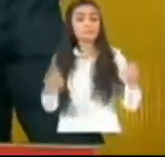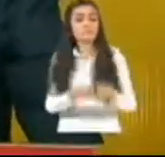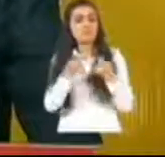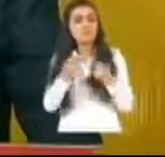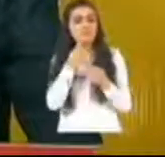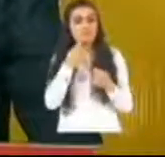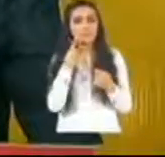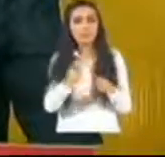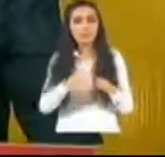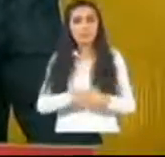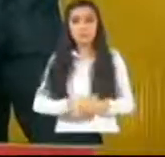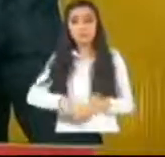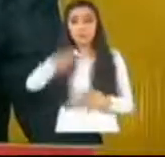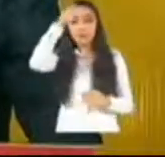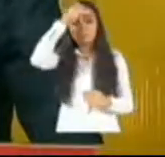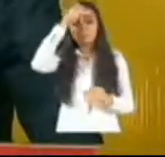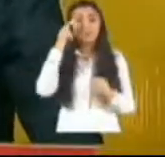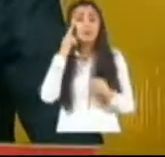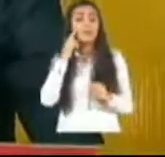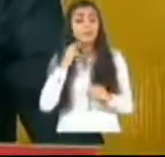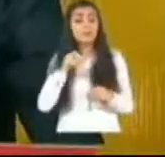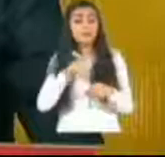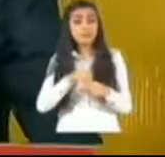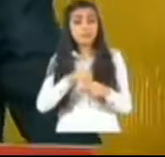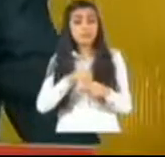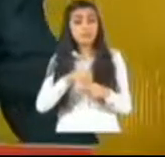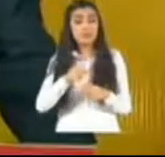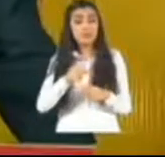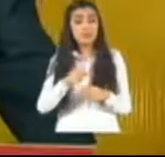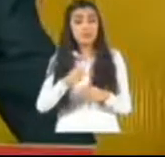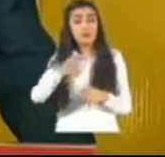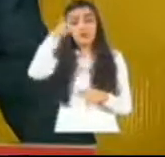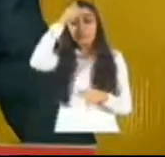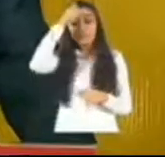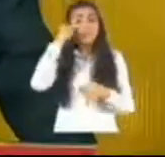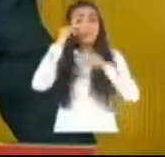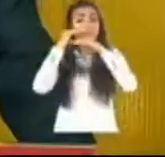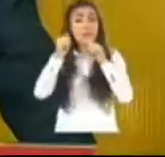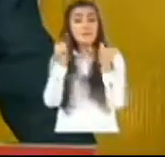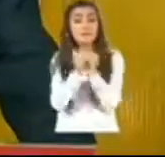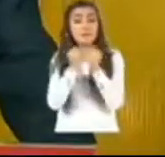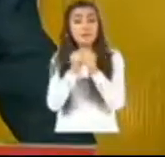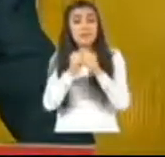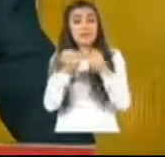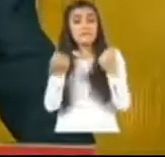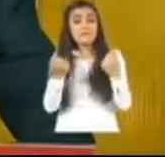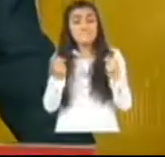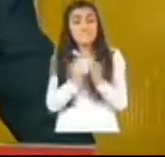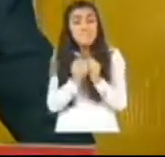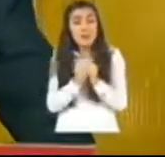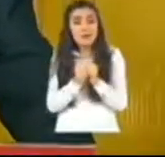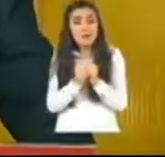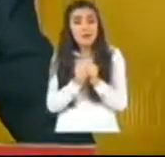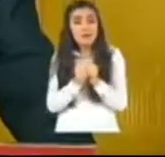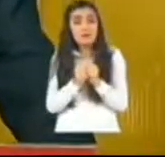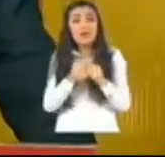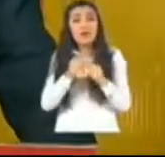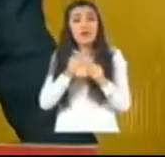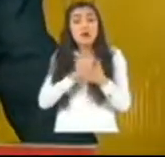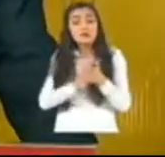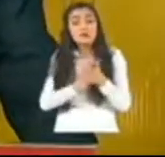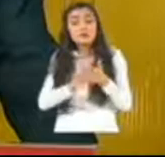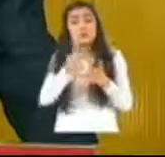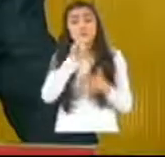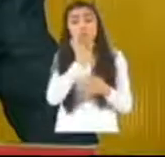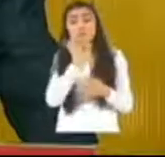uğraşacağız. Türklüğün bekasını, Türk milletinin birlik ve dayanışma ruhunun ebedi olması